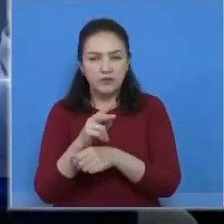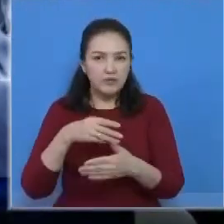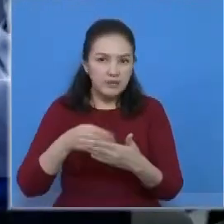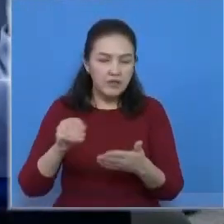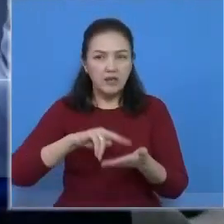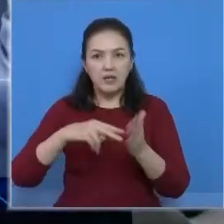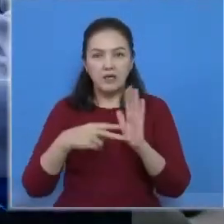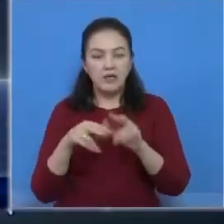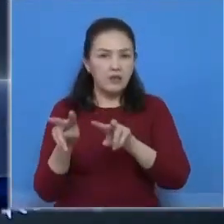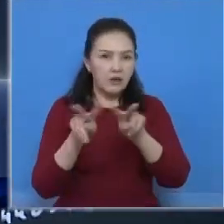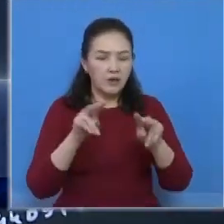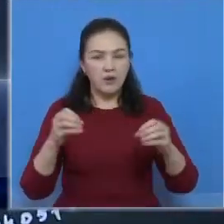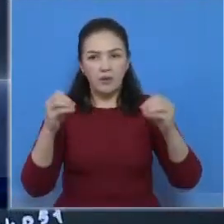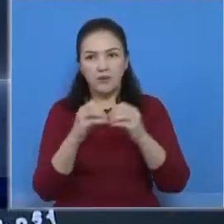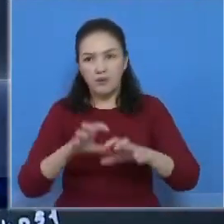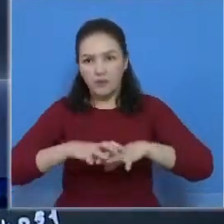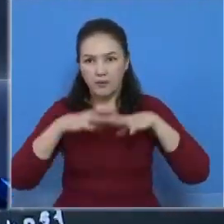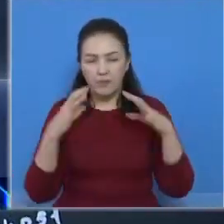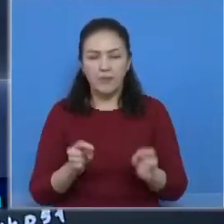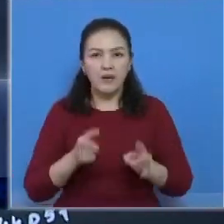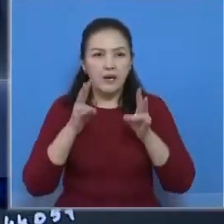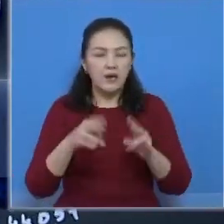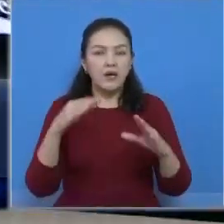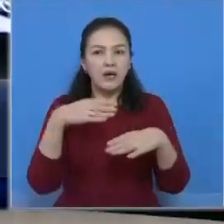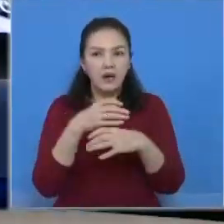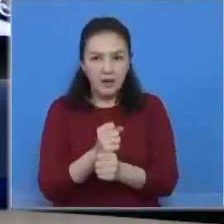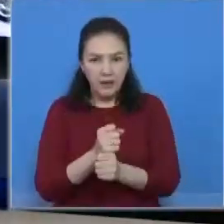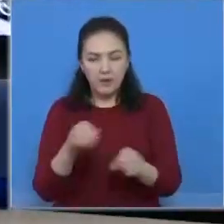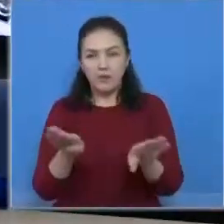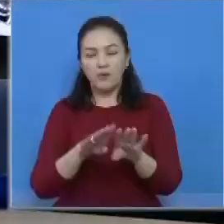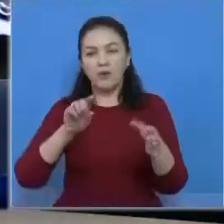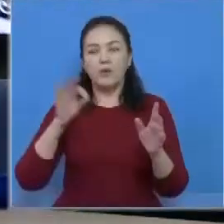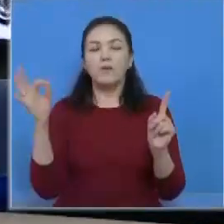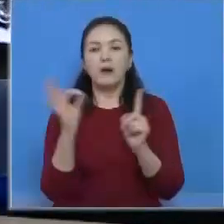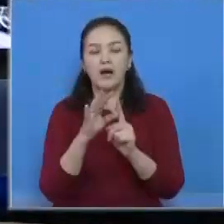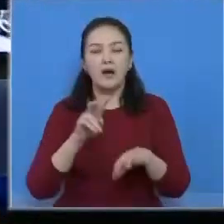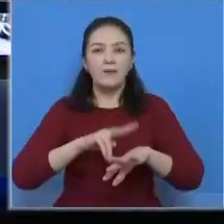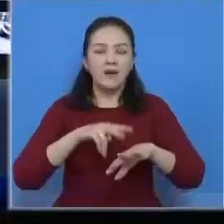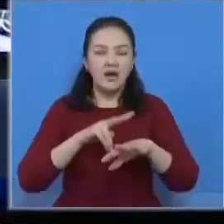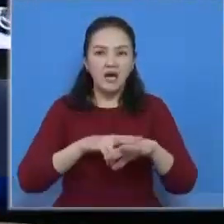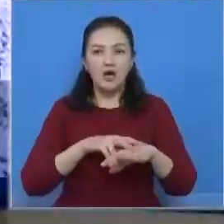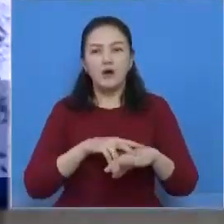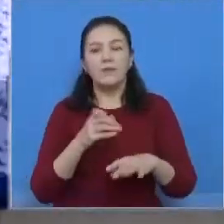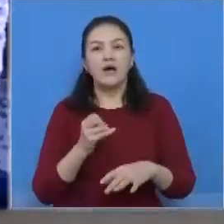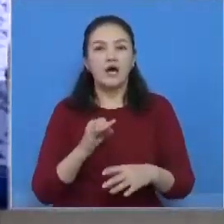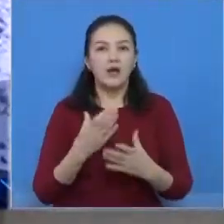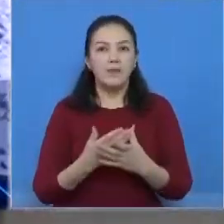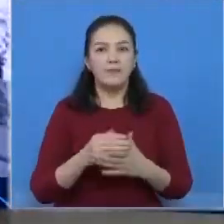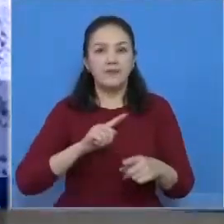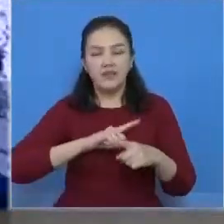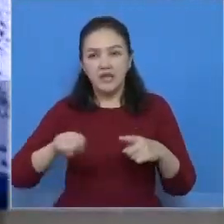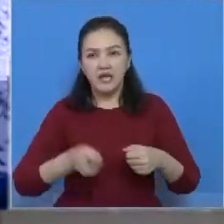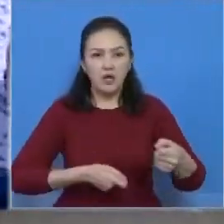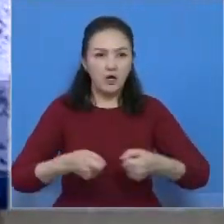отыр. Бақылау 10 есеге артса, қылмыста неғұрлым азаяр еді дейді. Осы мақсатта облыстық полиция департаменті ғимаратында орналасқан жедел